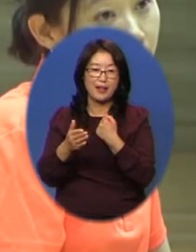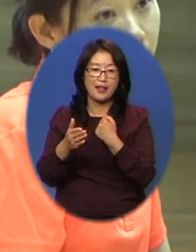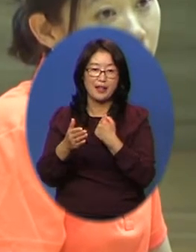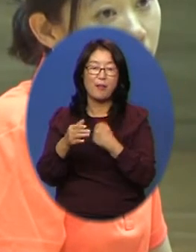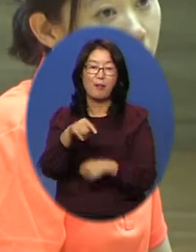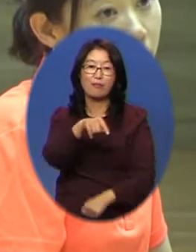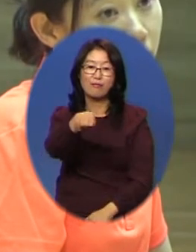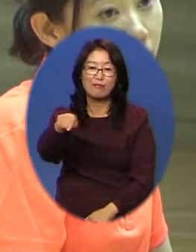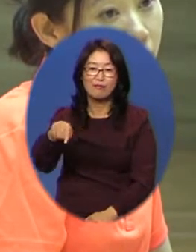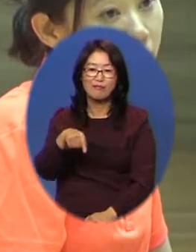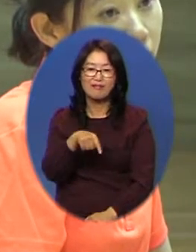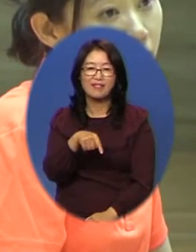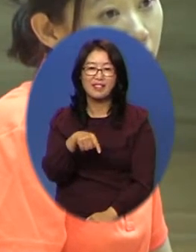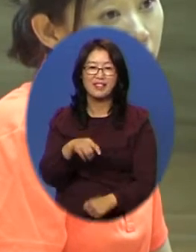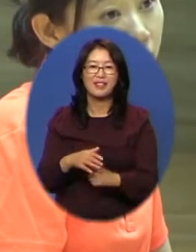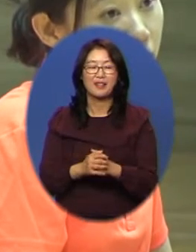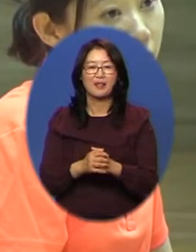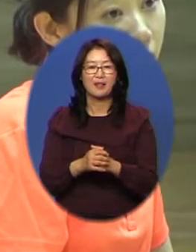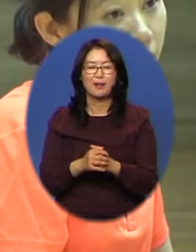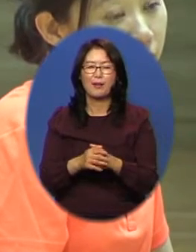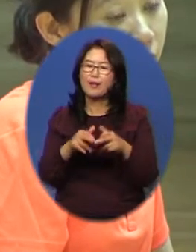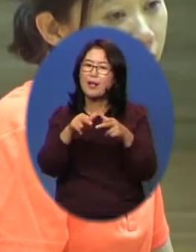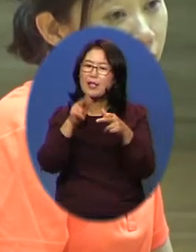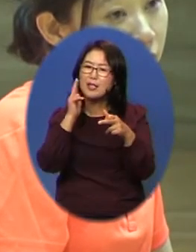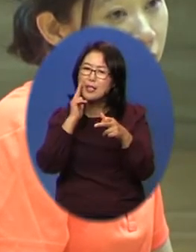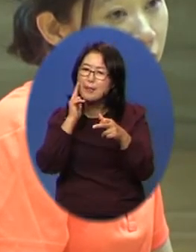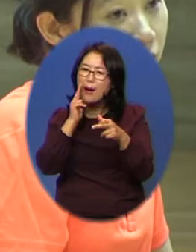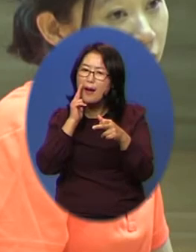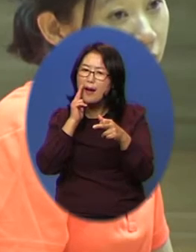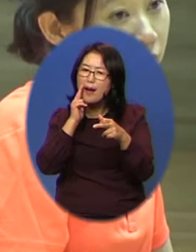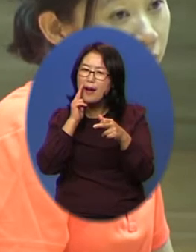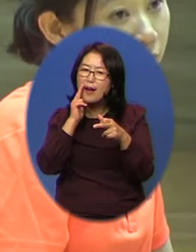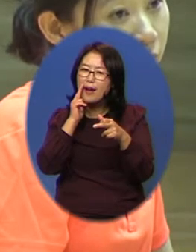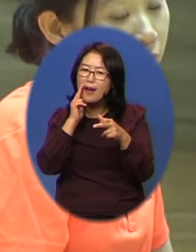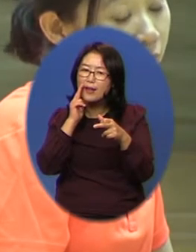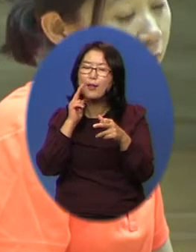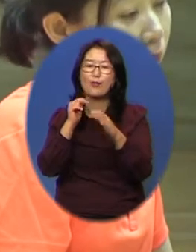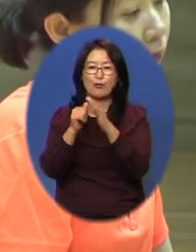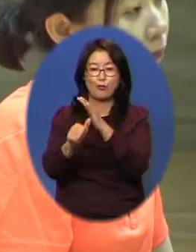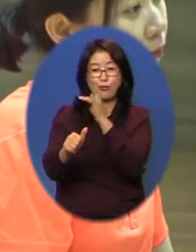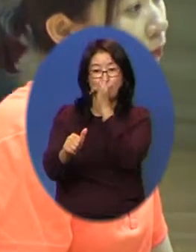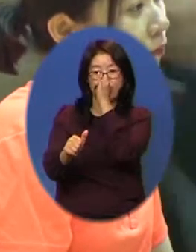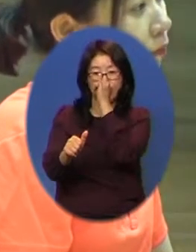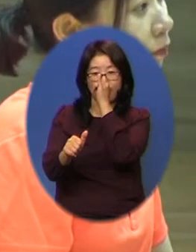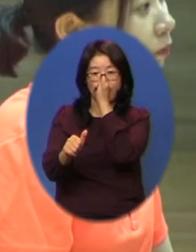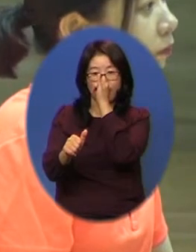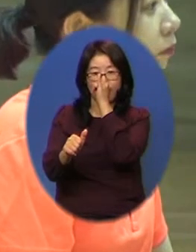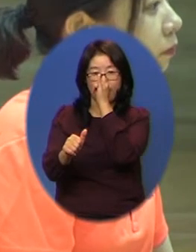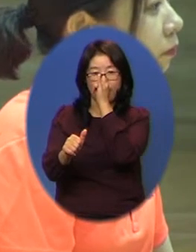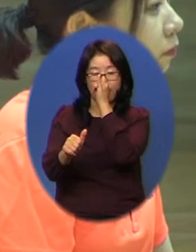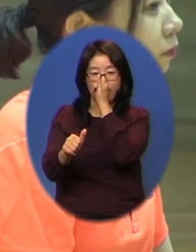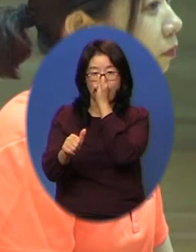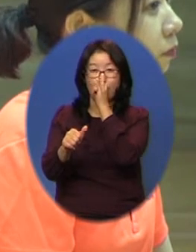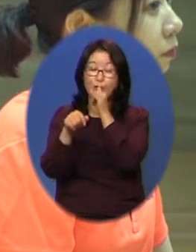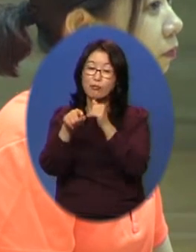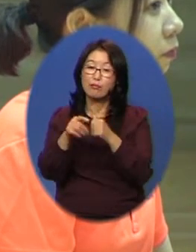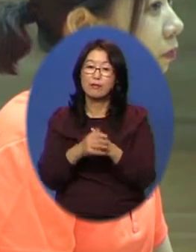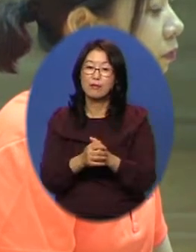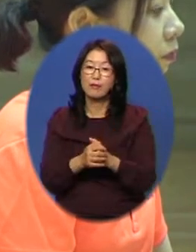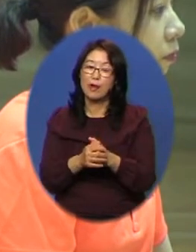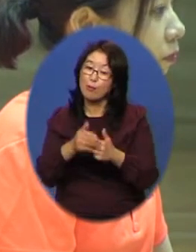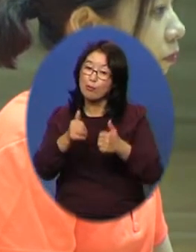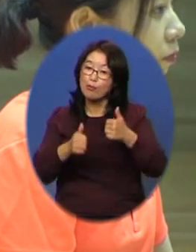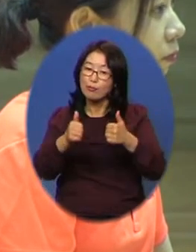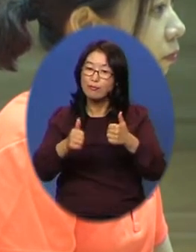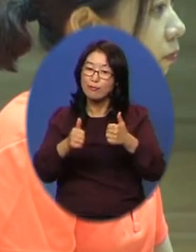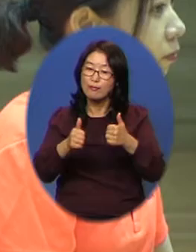그 상태입니다. 그 진짜 어려우신 분들은 정말 이 우리 선수들보다도 장애 상태가 더 어려운 상태에서도 굉장히